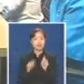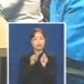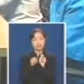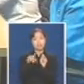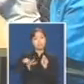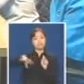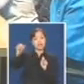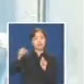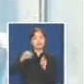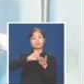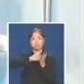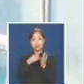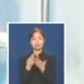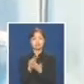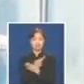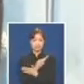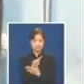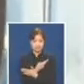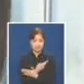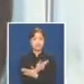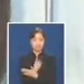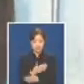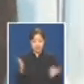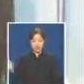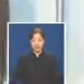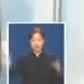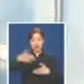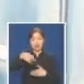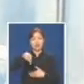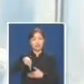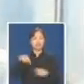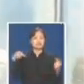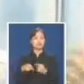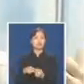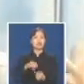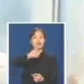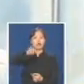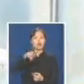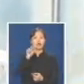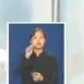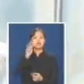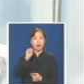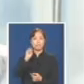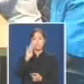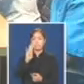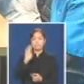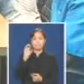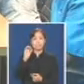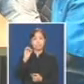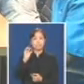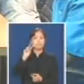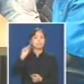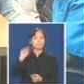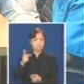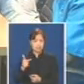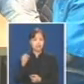ตอนนี้ให้เกียรติมาสนทนากันในห้องส่งของมหาวิทยาลัยหมู่บ้านจอมบึงนะคะพร้อมกับมีในส่วนของทางท่านอธิการบดีนะคะแล้วก็ท่านรองผู้จั